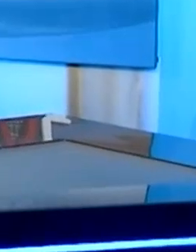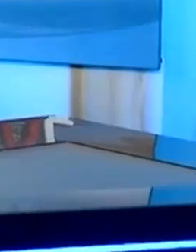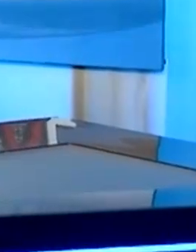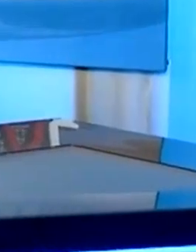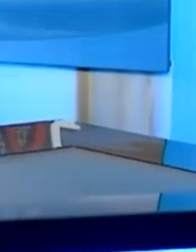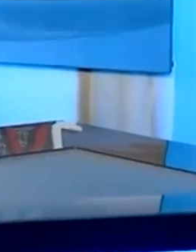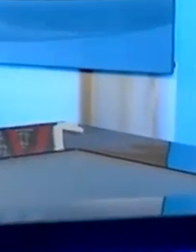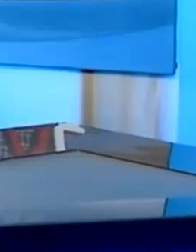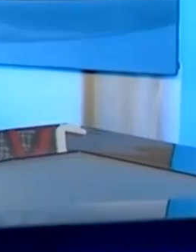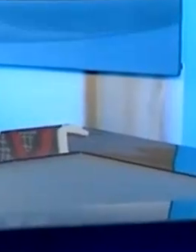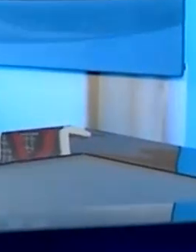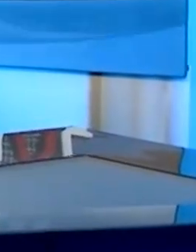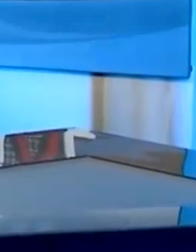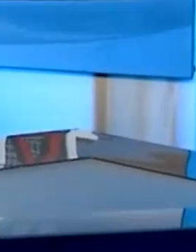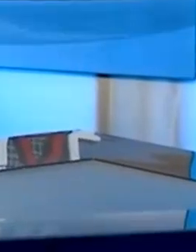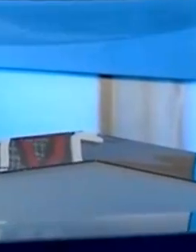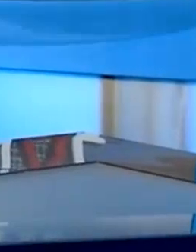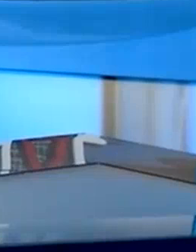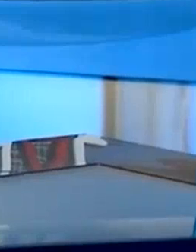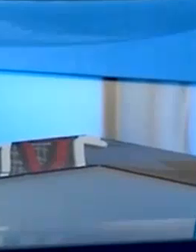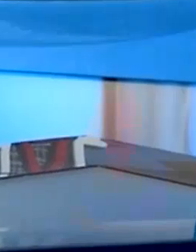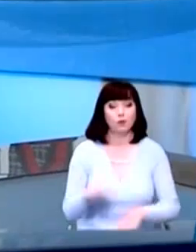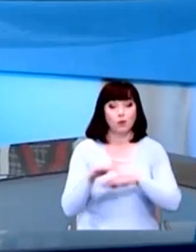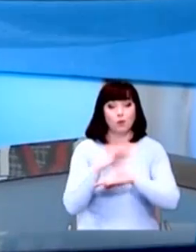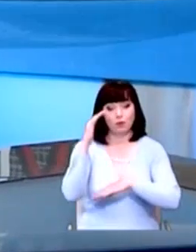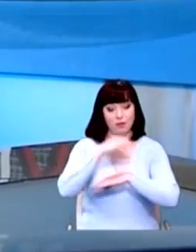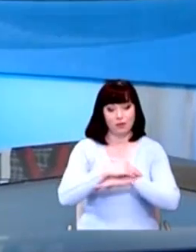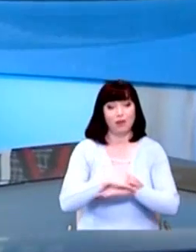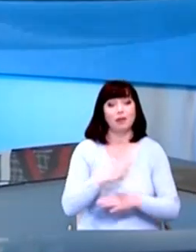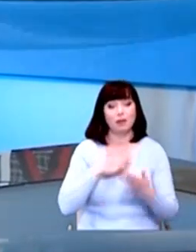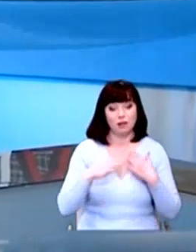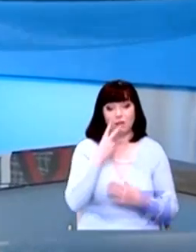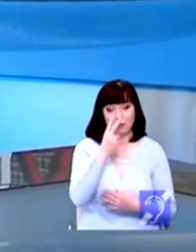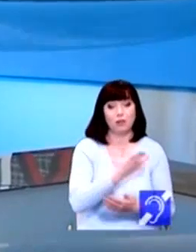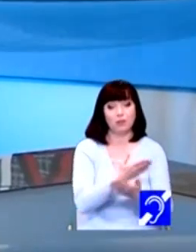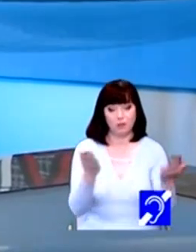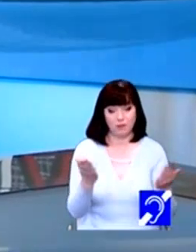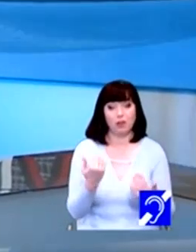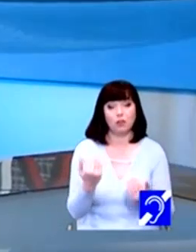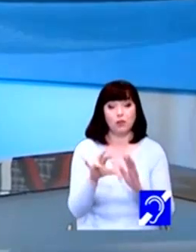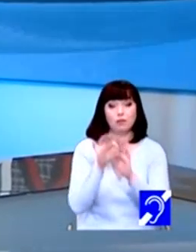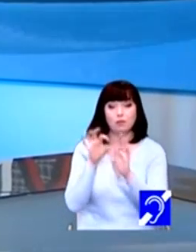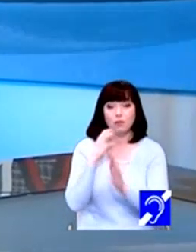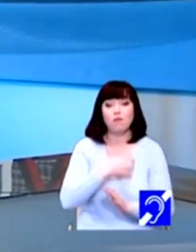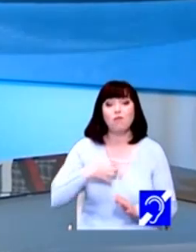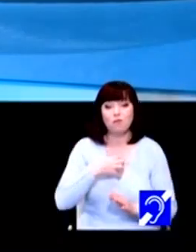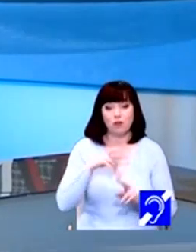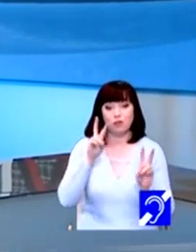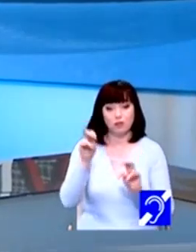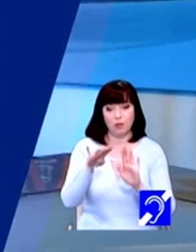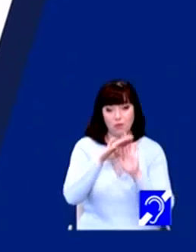Telejurnalul este prezentat de Vadim Cheptănaru. Bună seara și bine v-am regăsit la Telejurnal. Iată titlurile ediției.